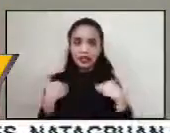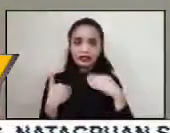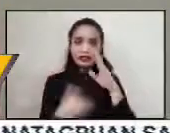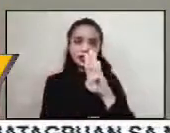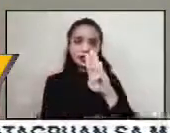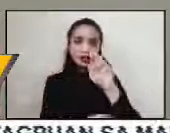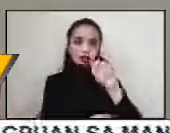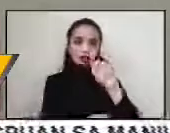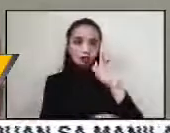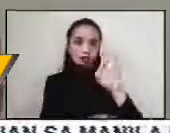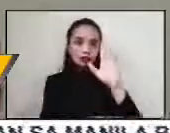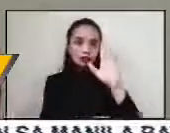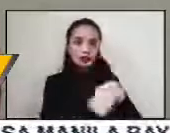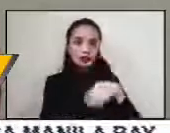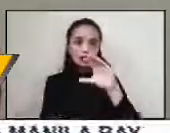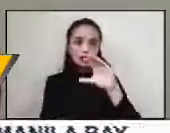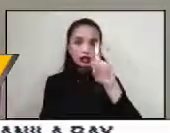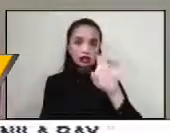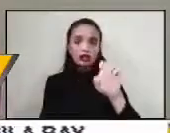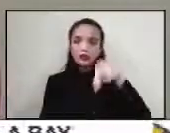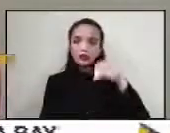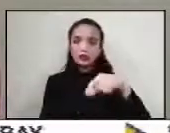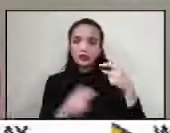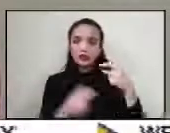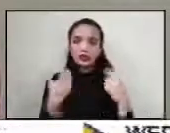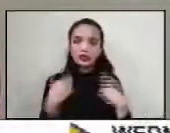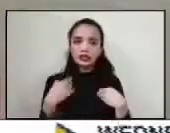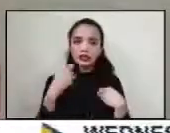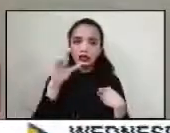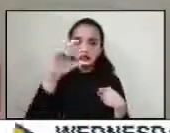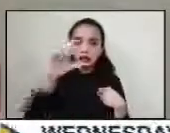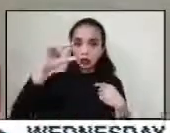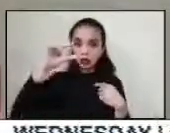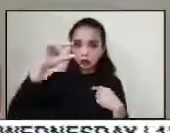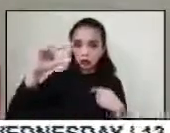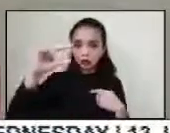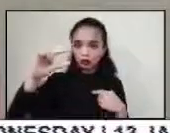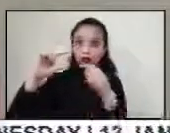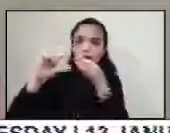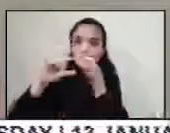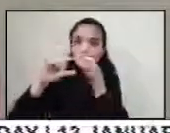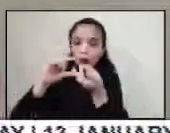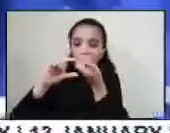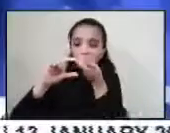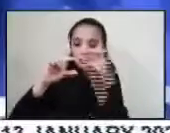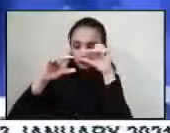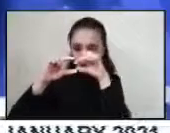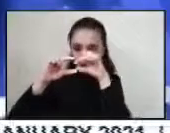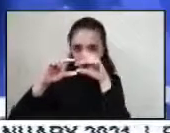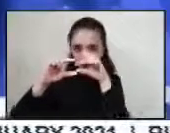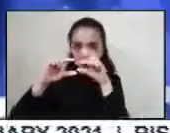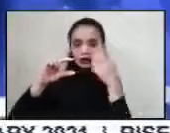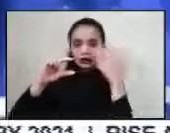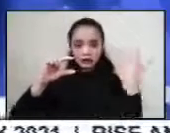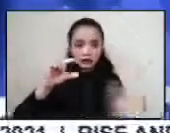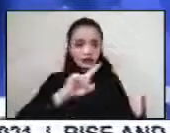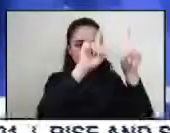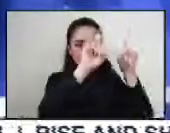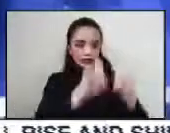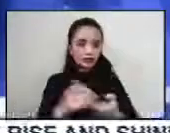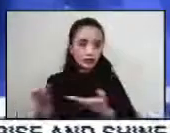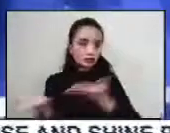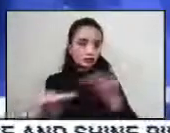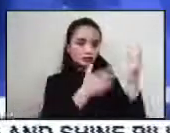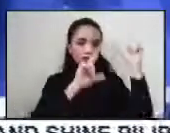if they like. But kailangan nasa harap namin yung gagawa dahil baka mamaya ibang laway ang ilagay. January 4 nang bagitin ni